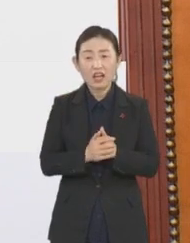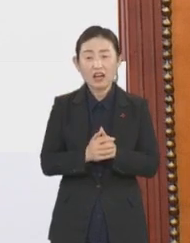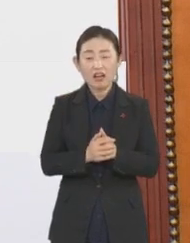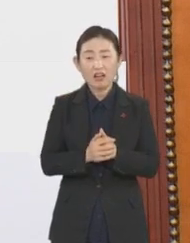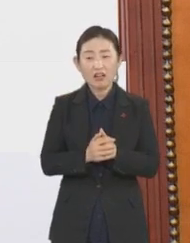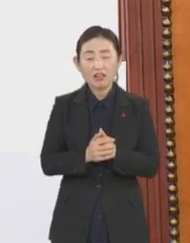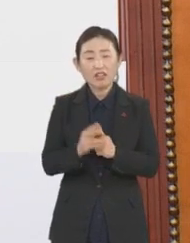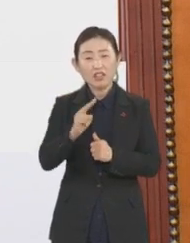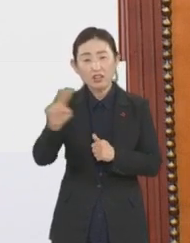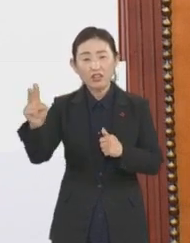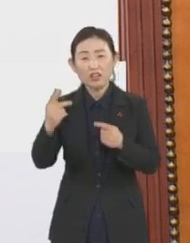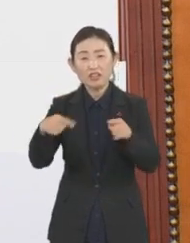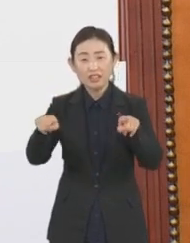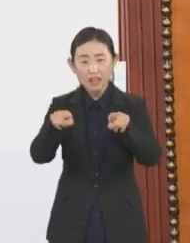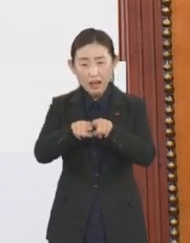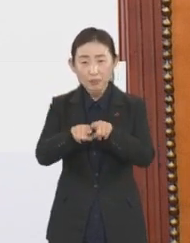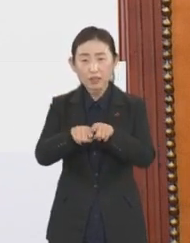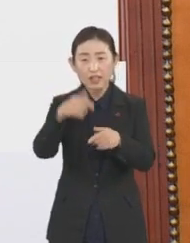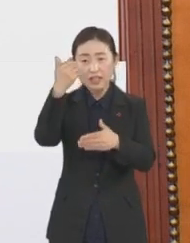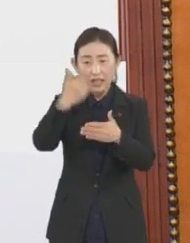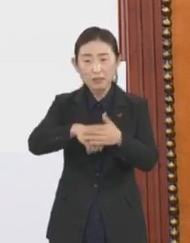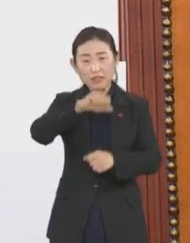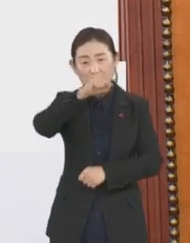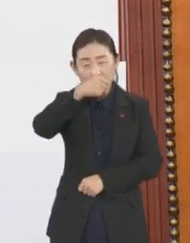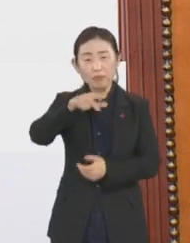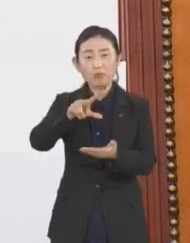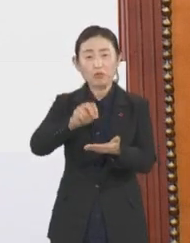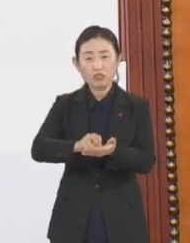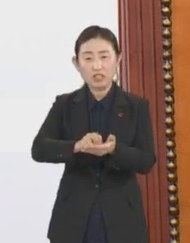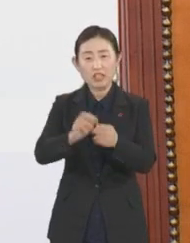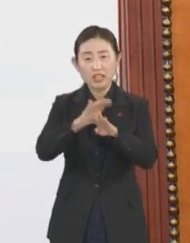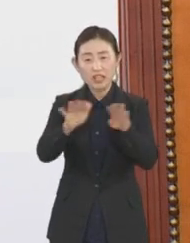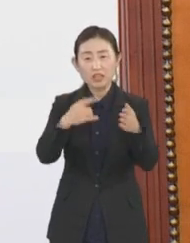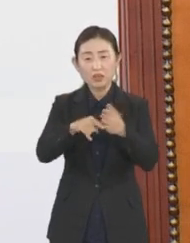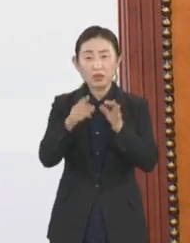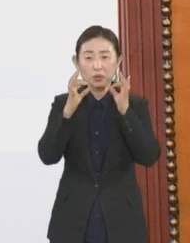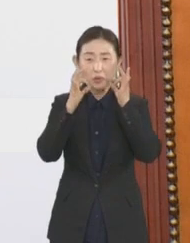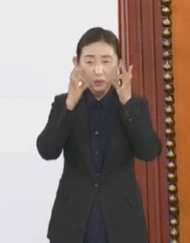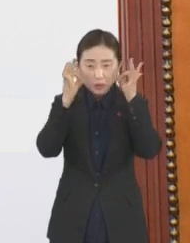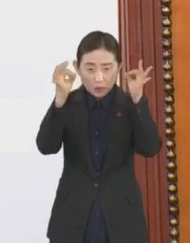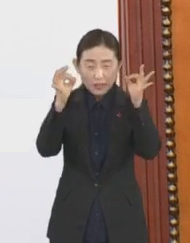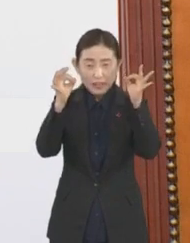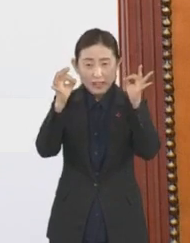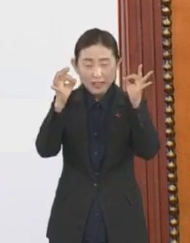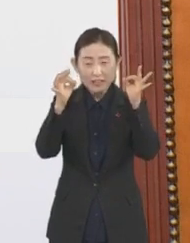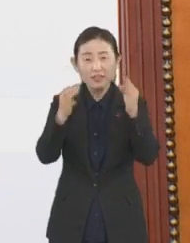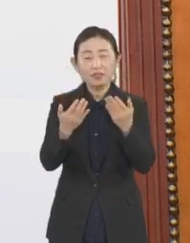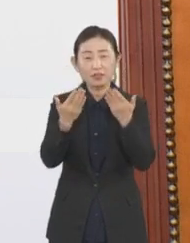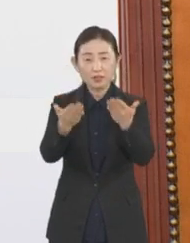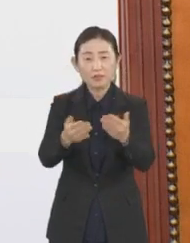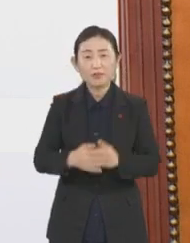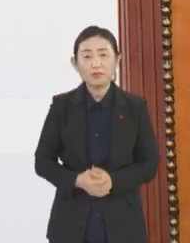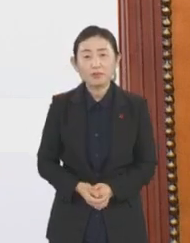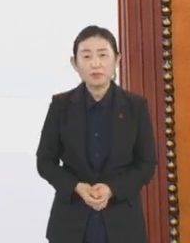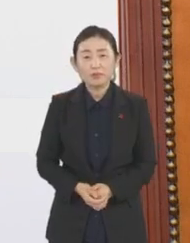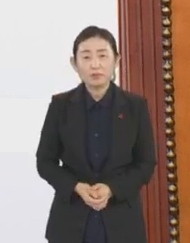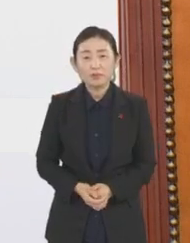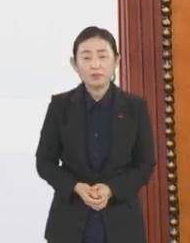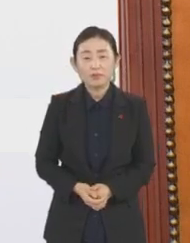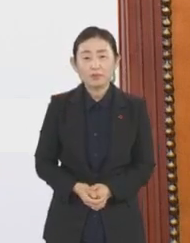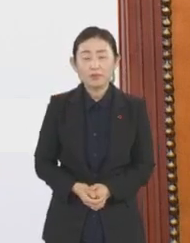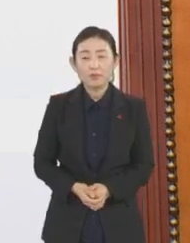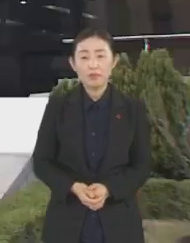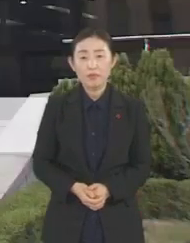함께 예산안 남은 쟁점 또 해소를 위해서 최선을 다해서 노력을 하겠다라는